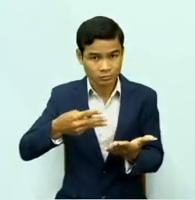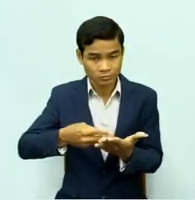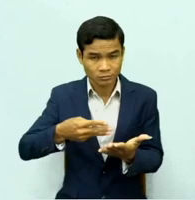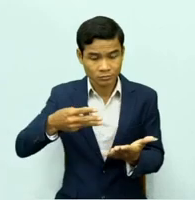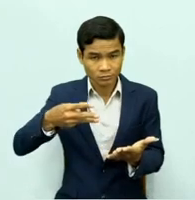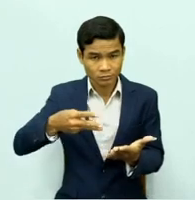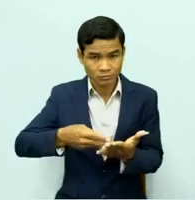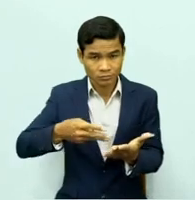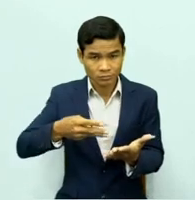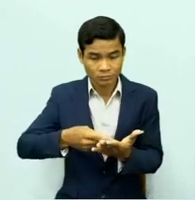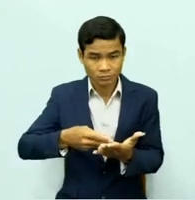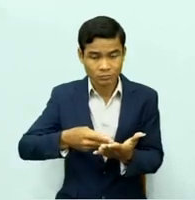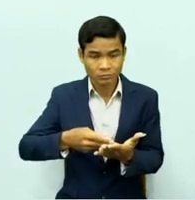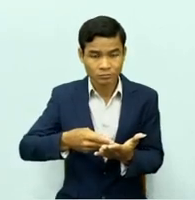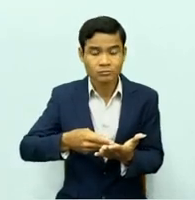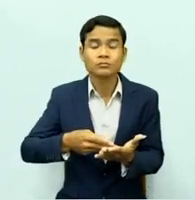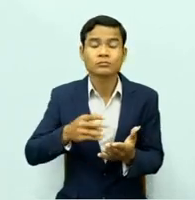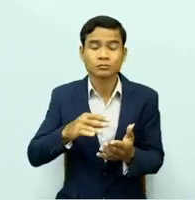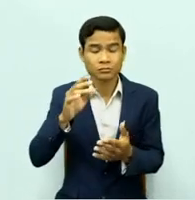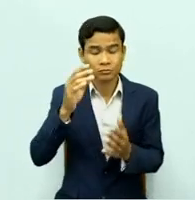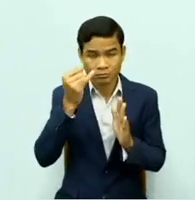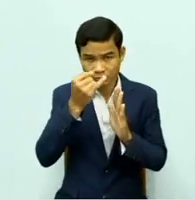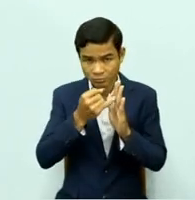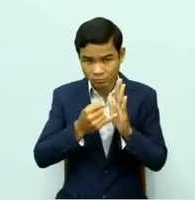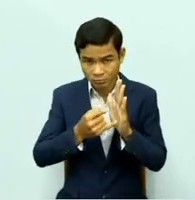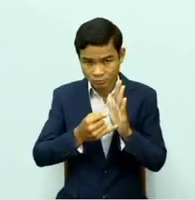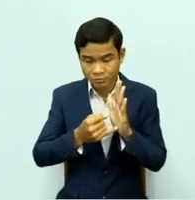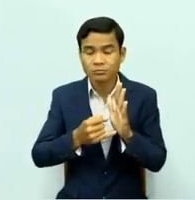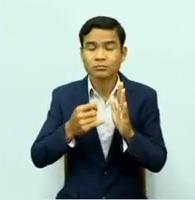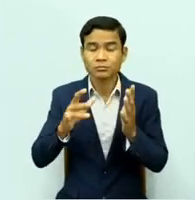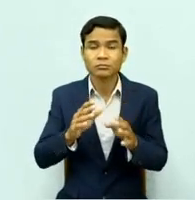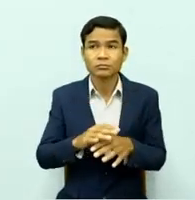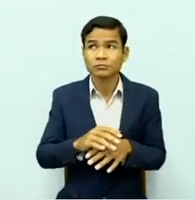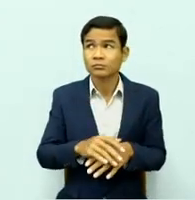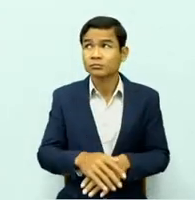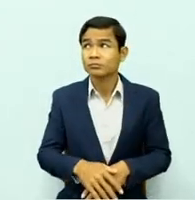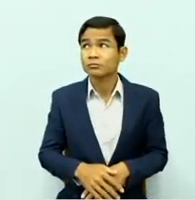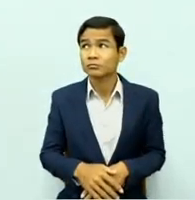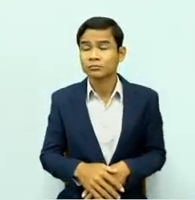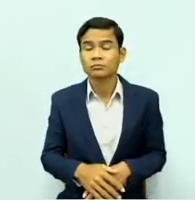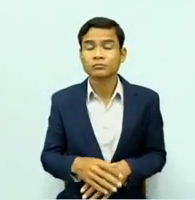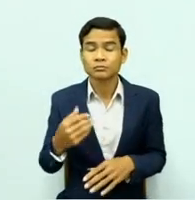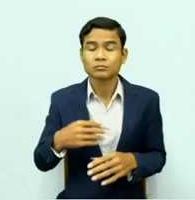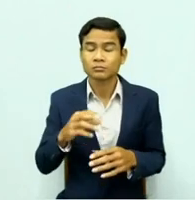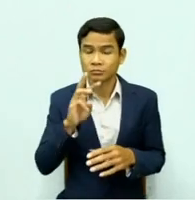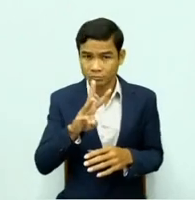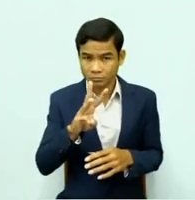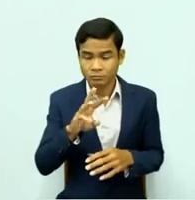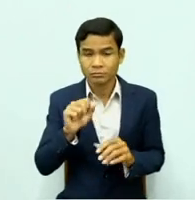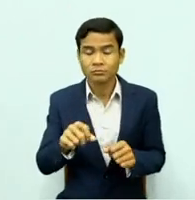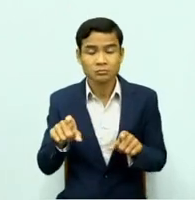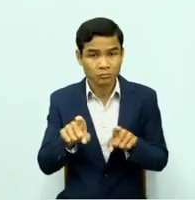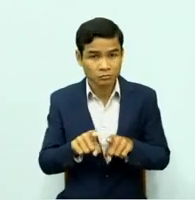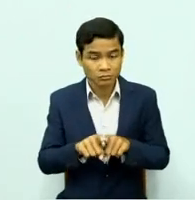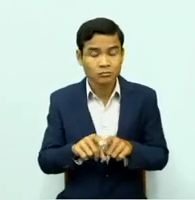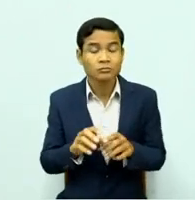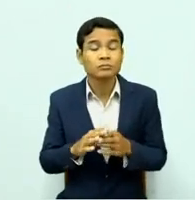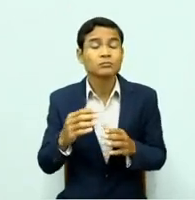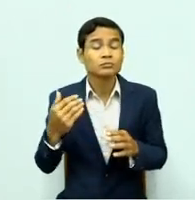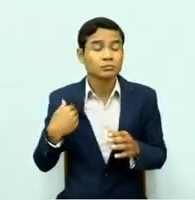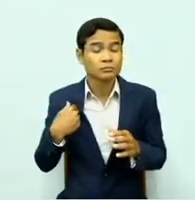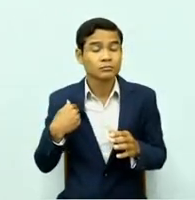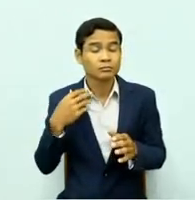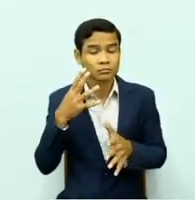ចា កូន គូស ពី លើ ចុះ ក្រោម ហើយ កូន គូស ចេញ បែក ខ្នែង ជា 3 ចឹង មក កូន ណា នេះ យើង ថា និមិត្ត សញ្ញា របស់